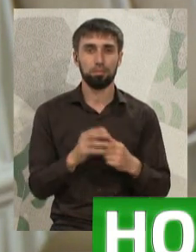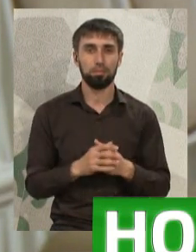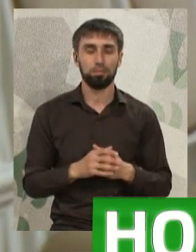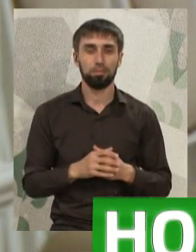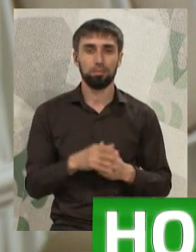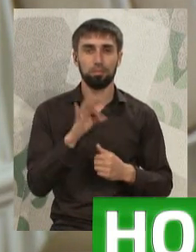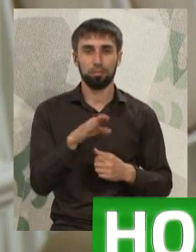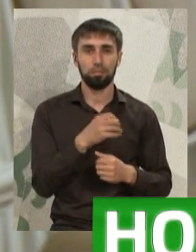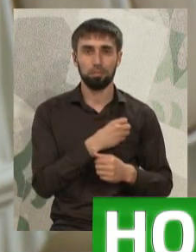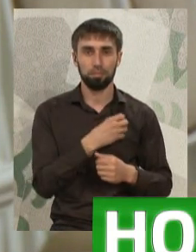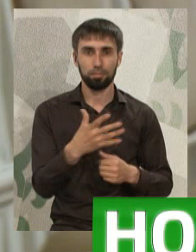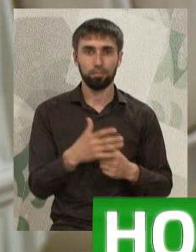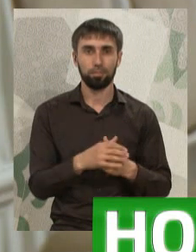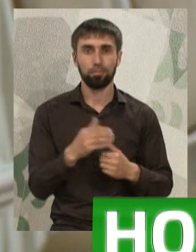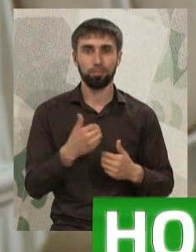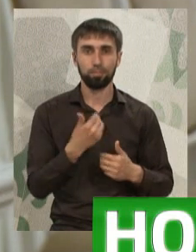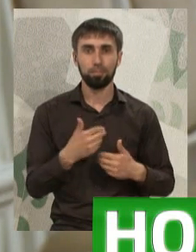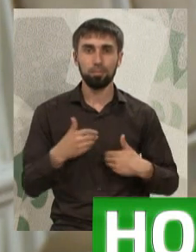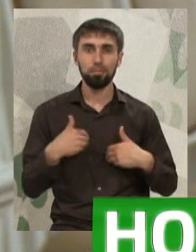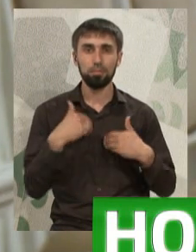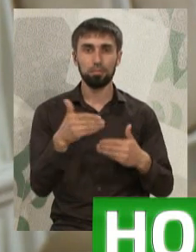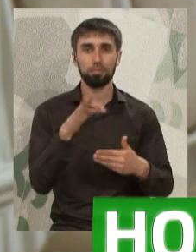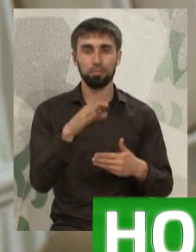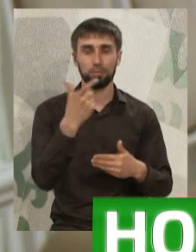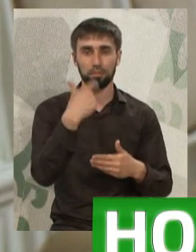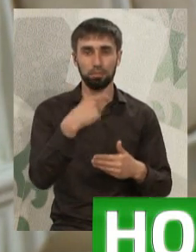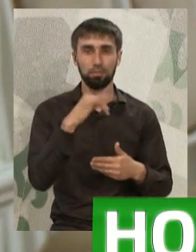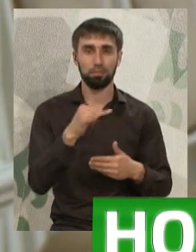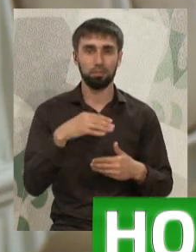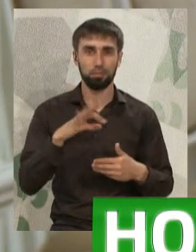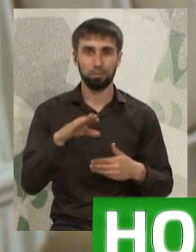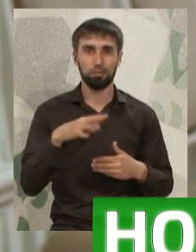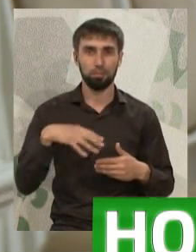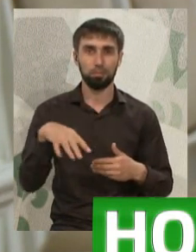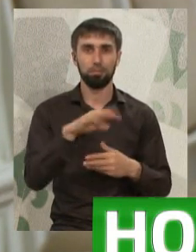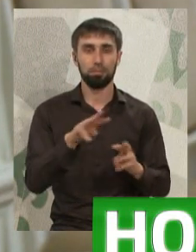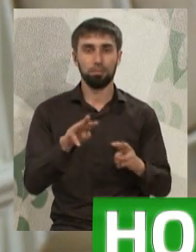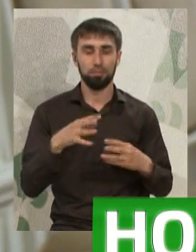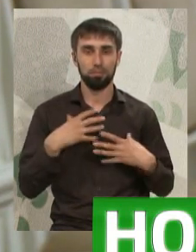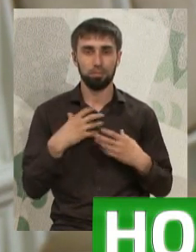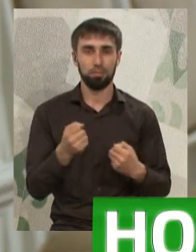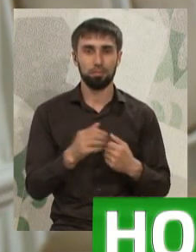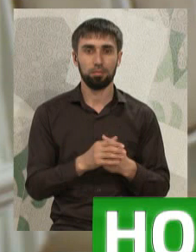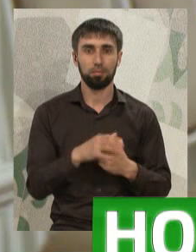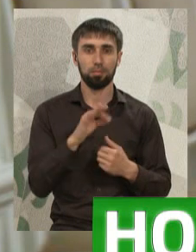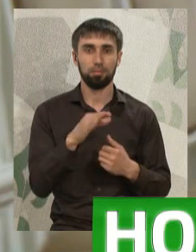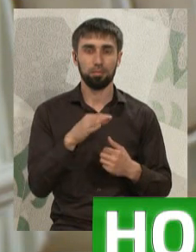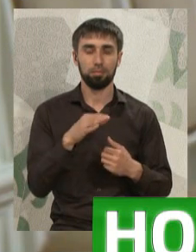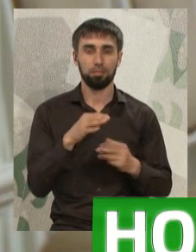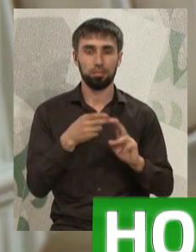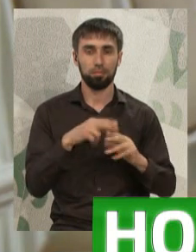От души хочу поздравить от себя лично и от всего медицинского сообщества наших медицинских